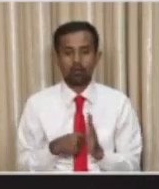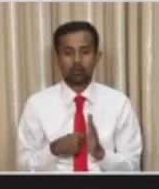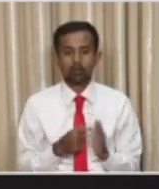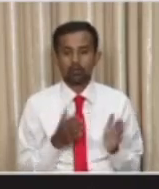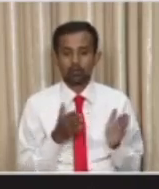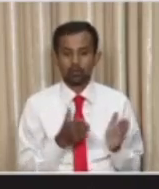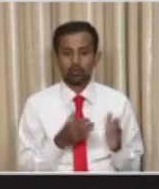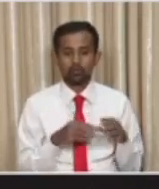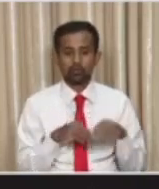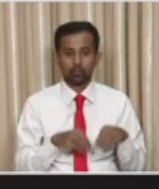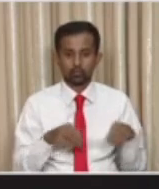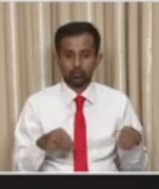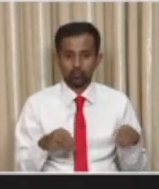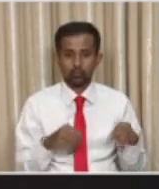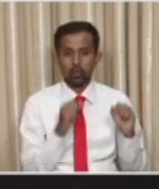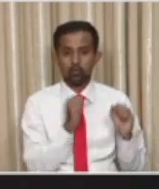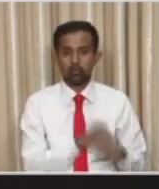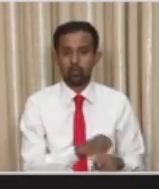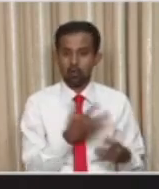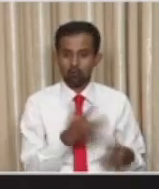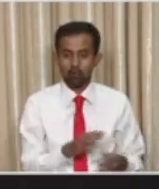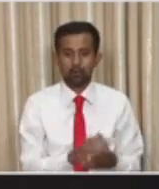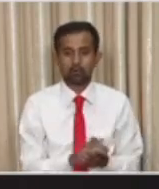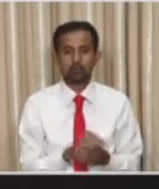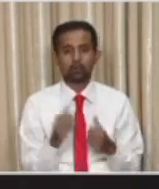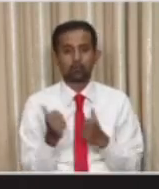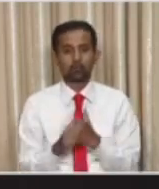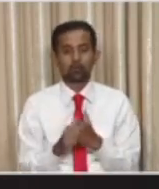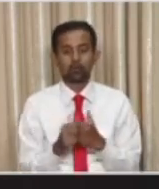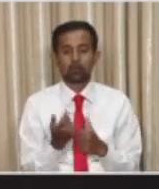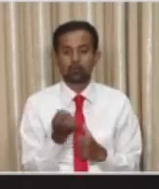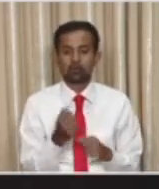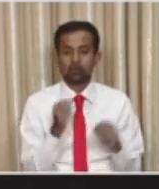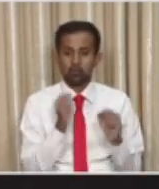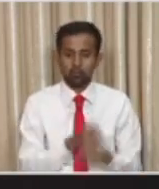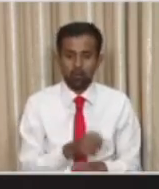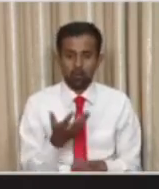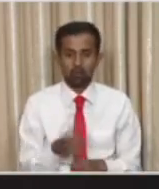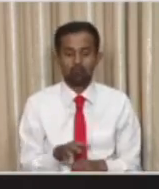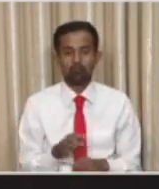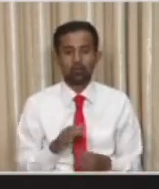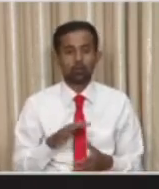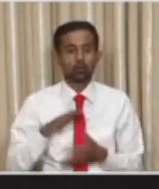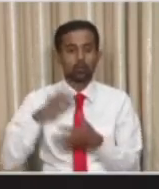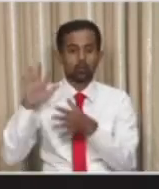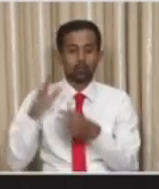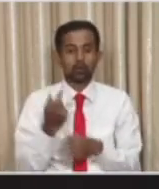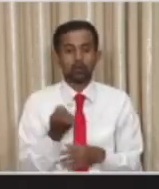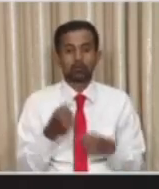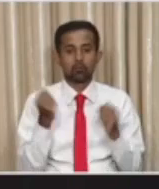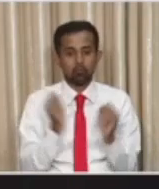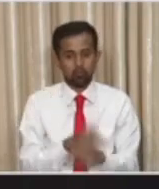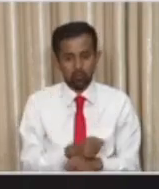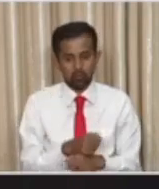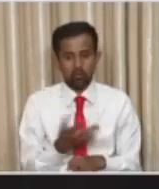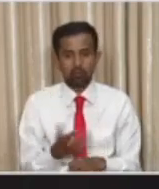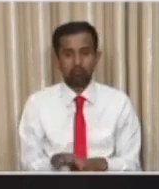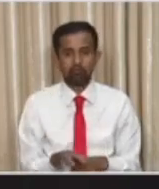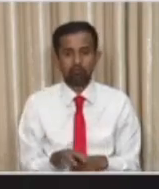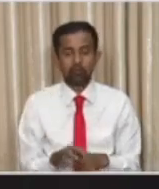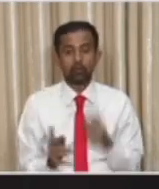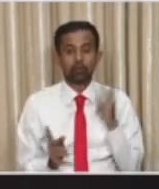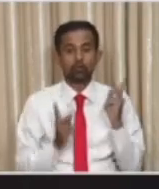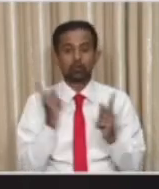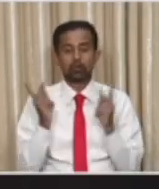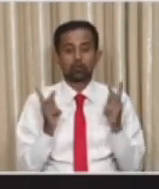පැත්තකින් කෘෂිකාර්මාන්තෙන් කඩාගෙන වැටලා නිෂ්පාදන ආර්ථිකය කඩාගෙන වැටලා අපනයන ආර්ථිකය කඩාගෙන වැටලා තියෙනකොට